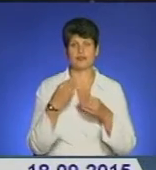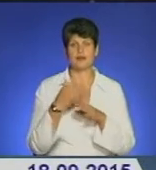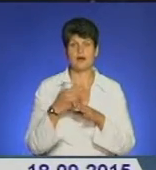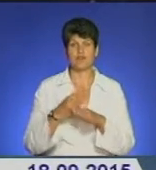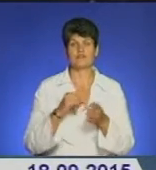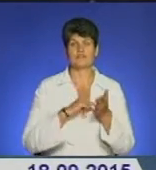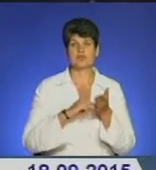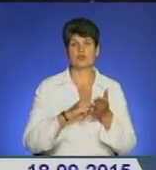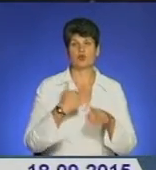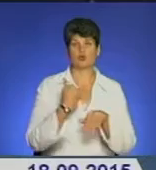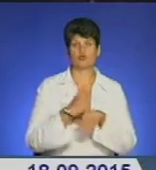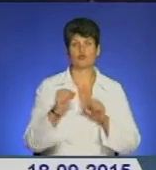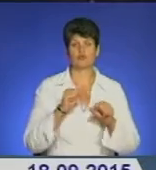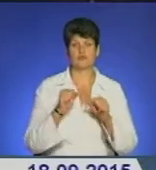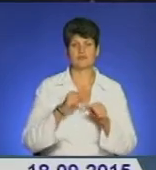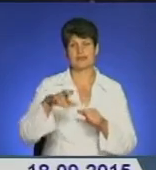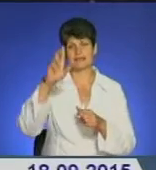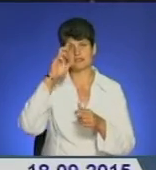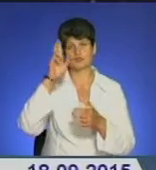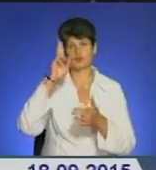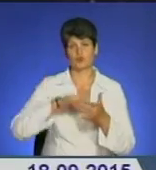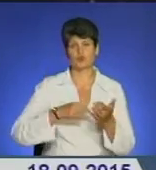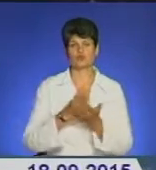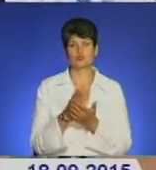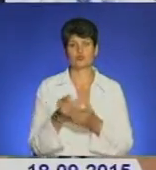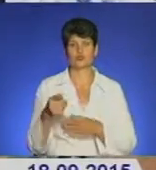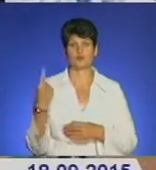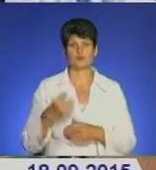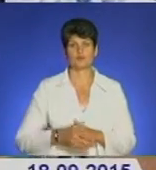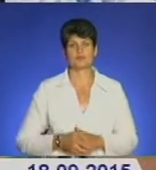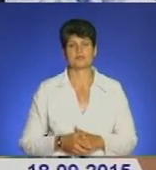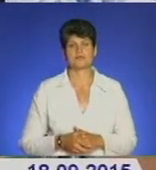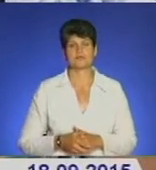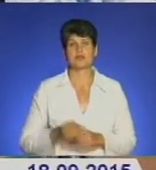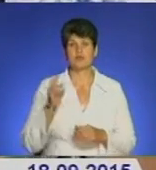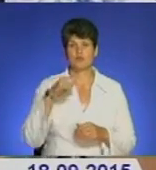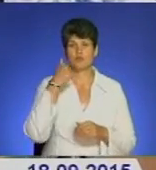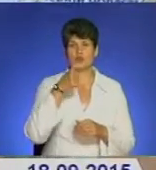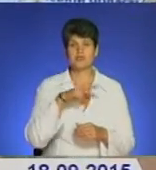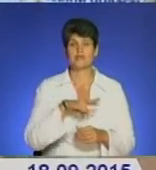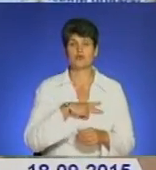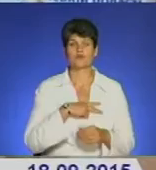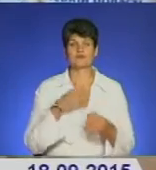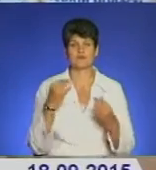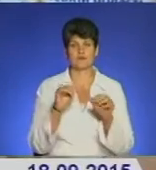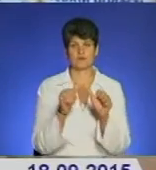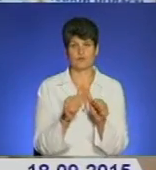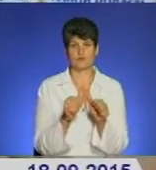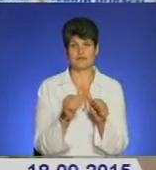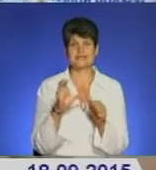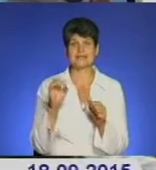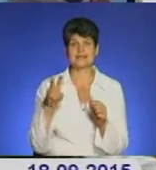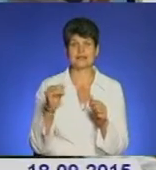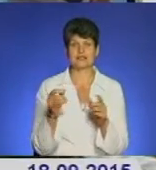у головному управлінні Державної фіскальної служби в Тернопільській області. Цьогорічне нагородження у цікавій формі.